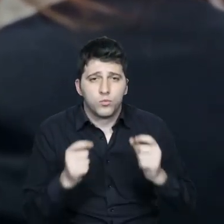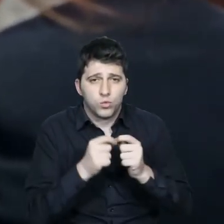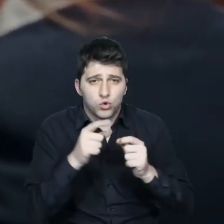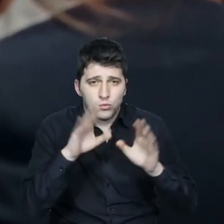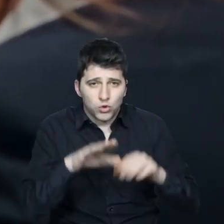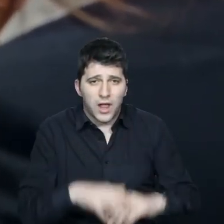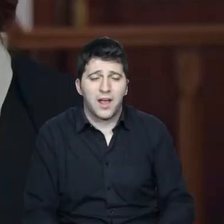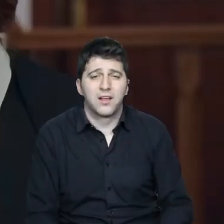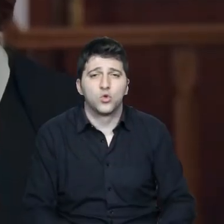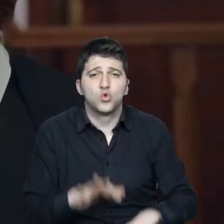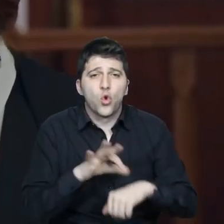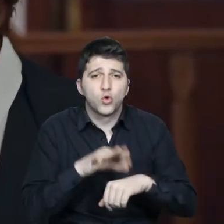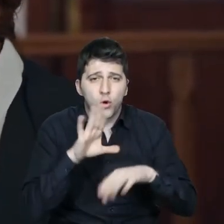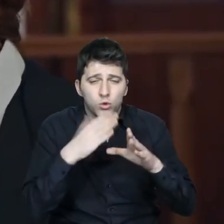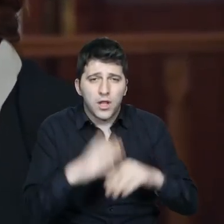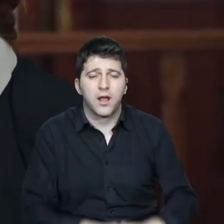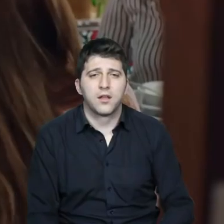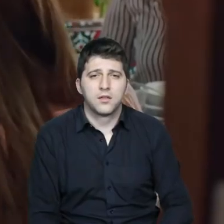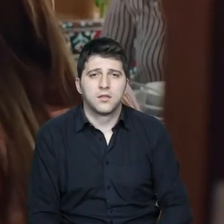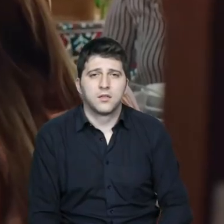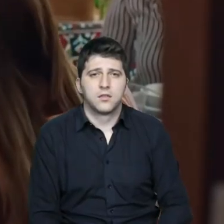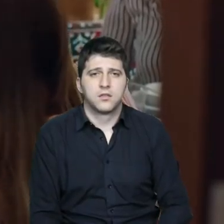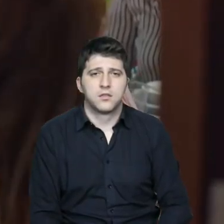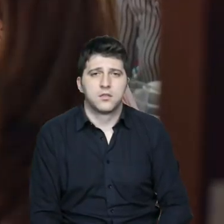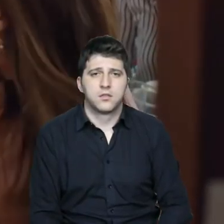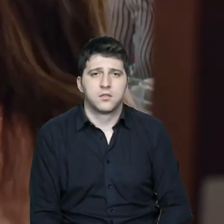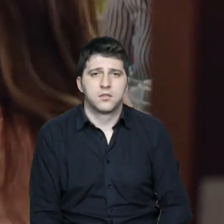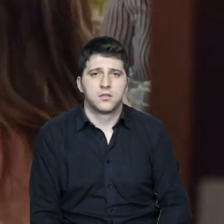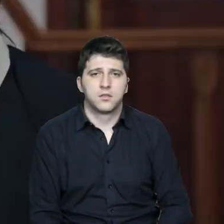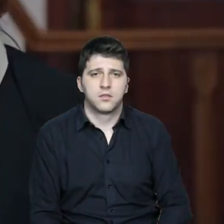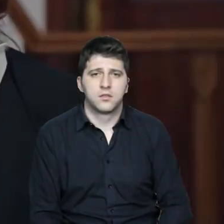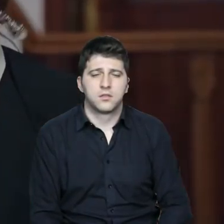burada. Doktor burada. Alev Uğur'a baktı.